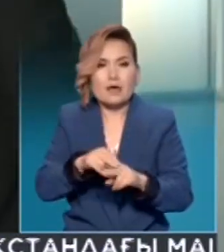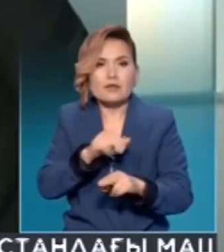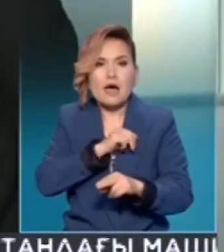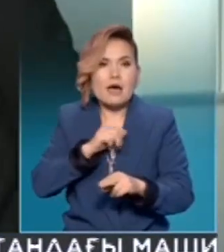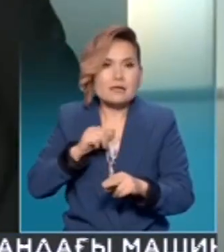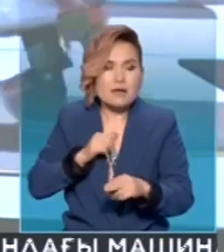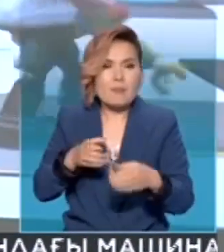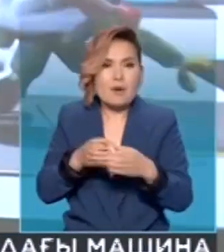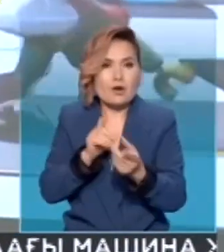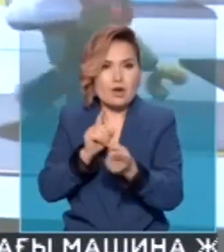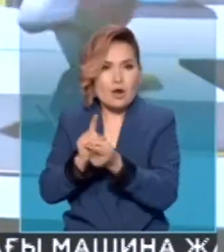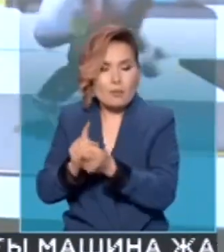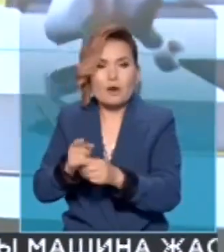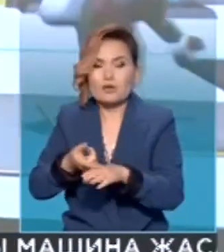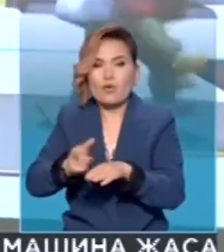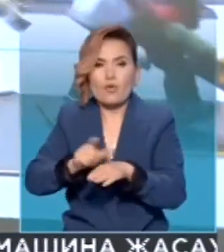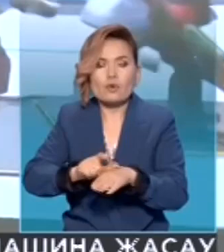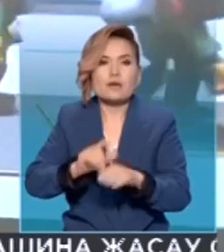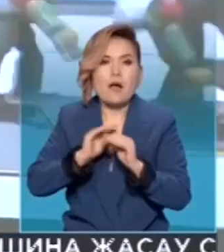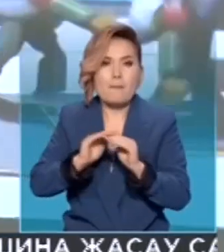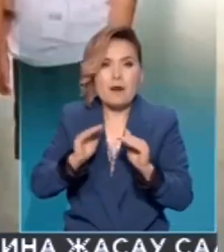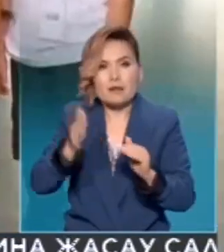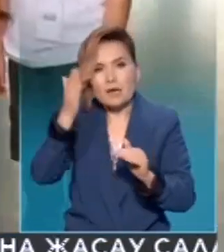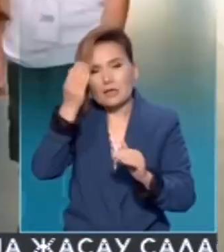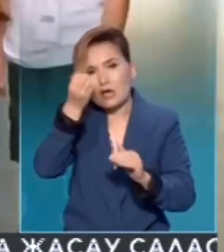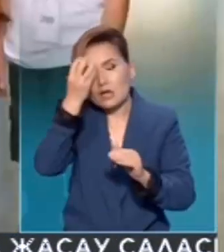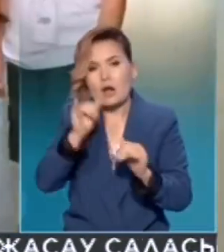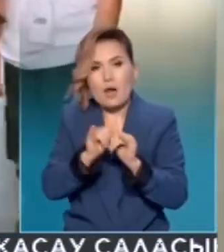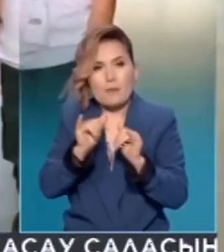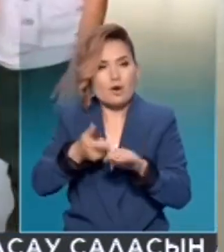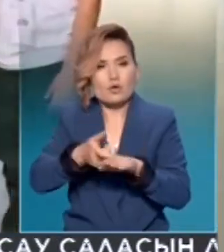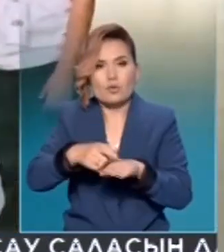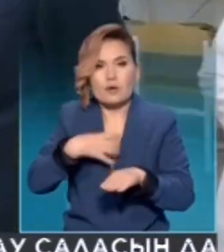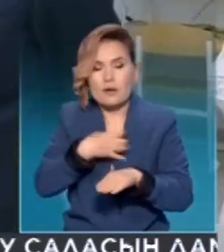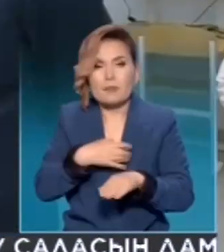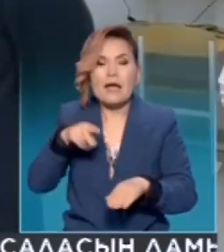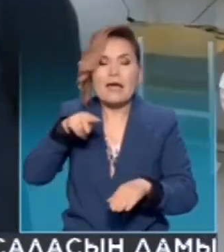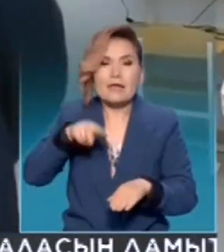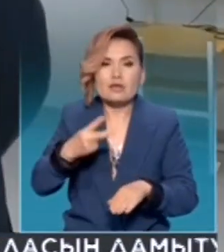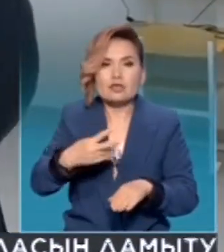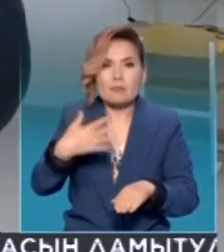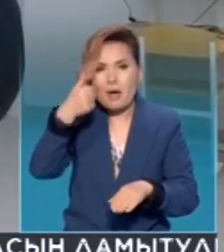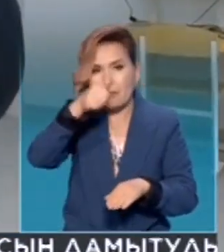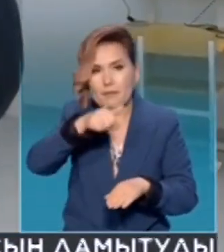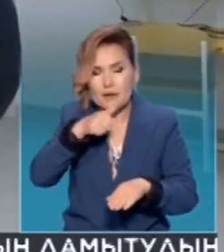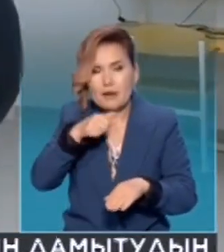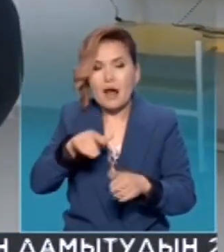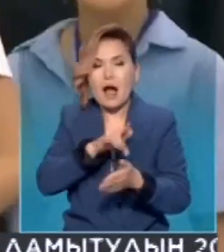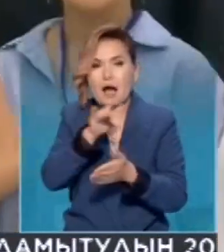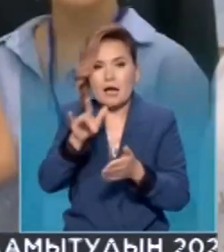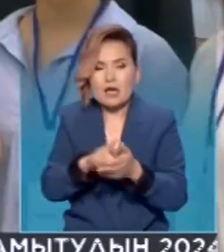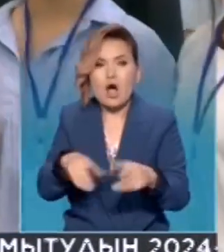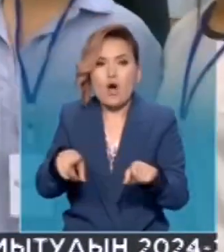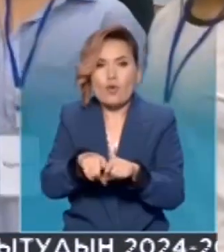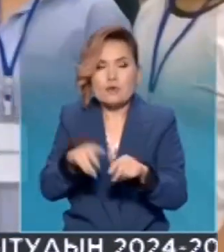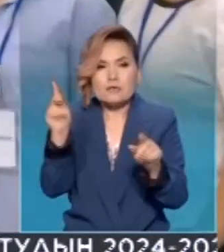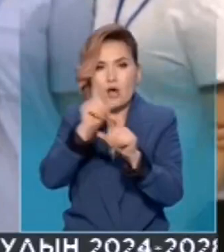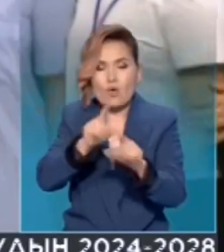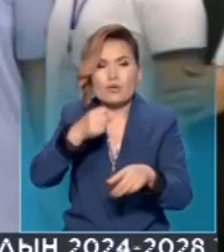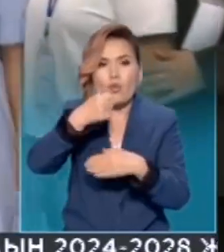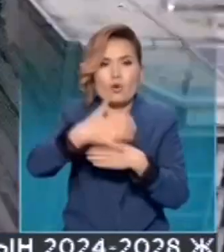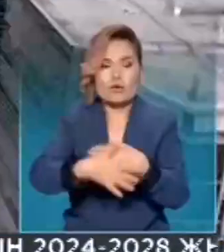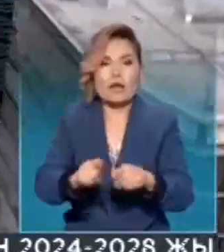қабілетін арттыру үшін осындай орталықтар қажет екенін атап өтті. Сондықтан 2025 жылға дейін қалада осындай тағы бірнеше